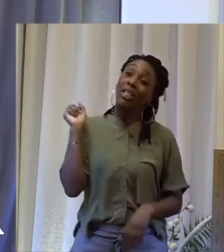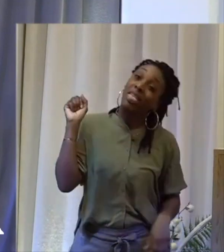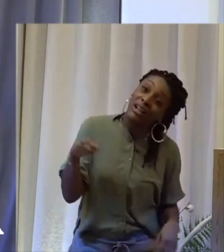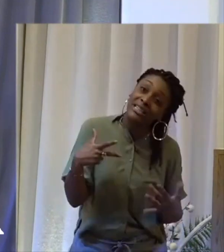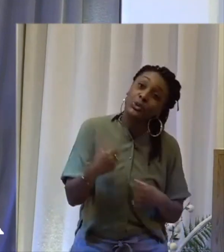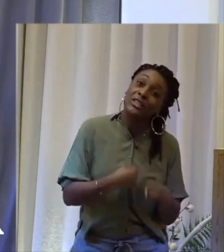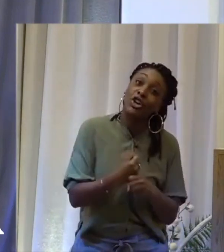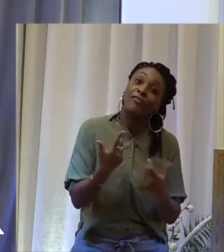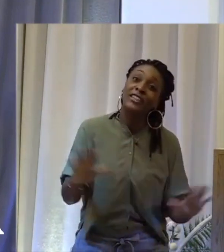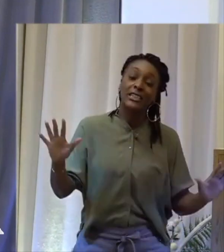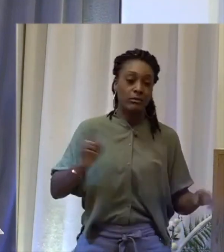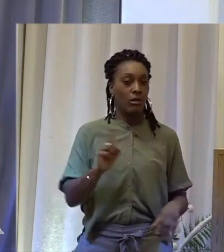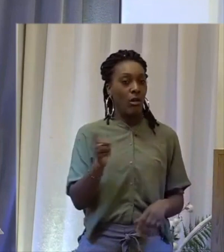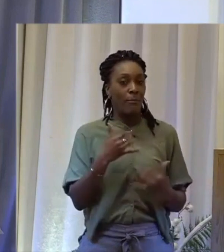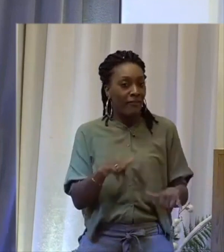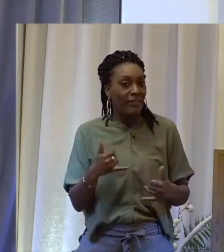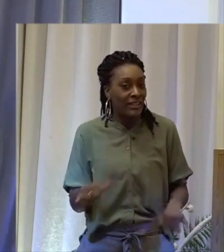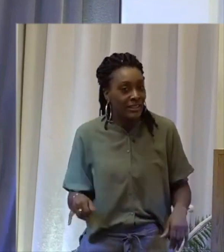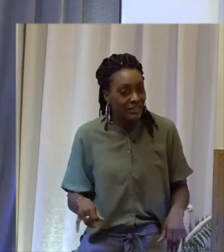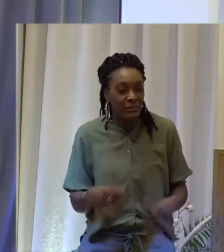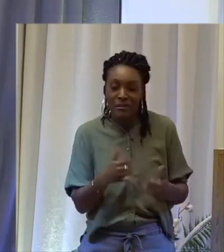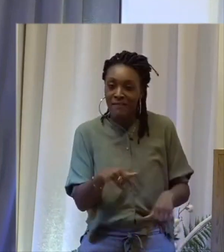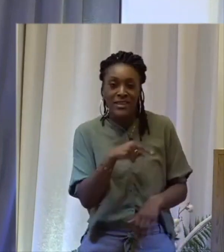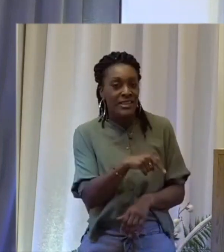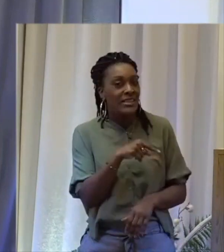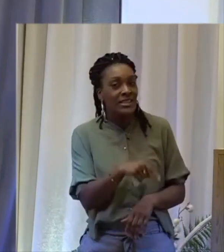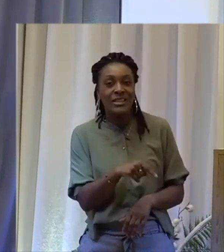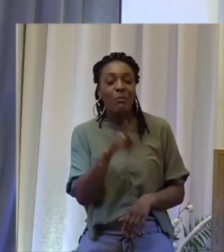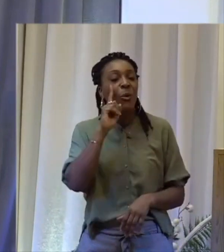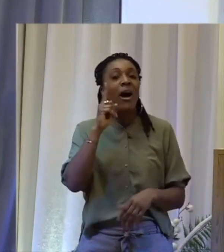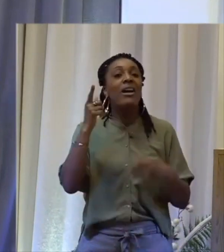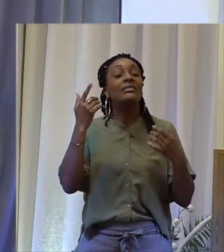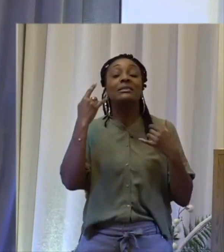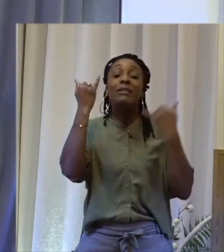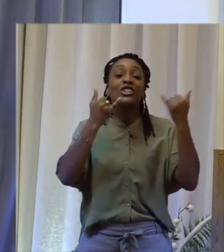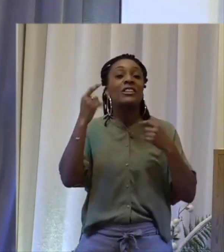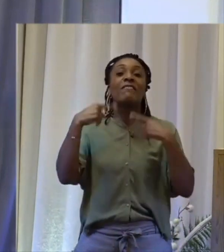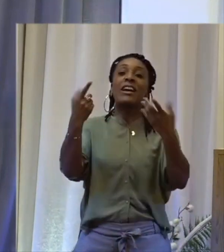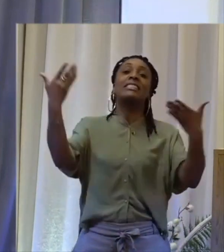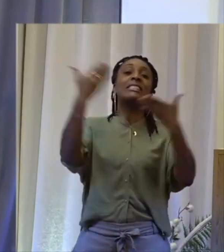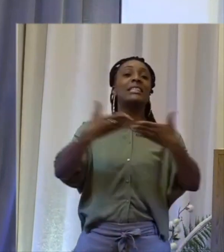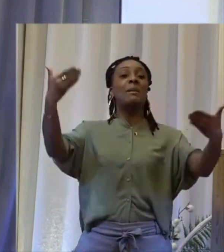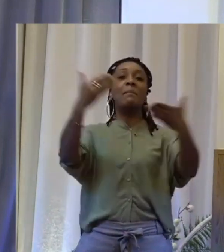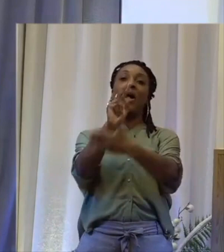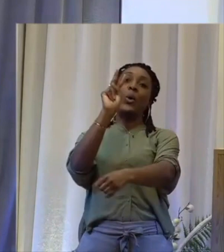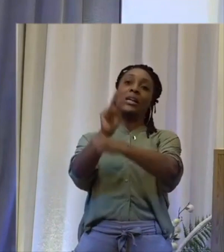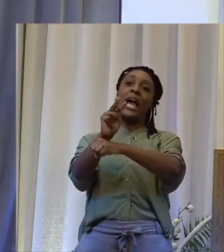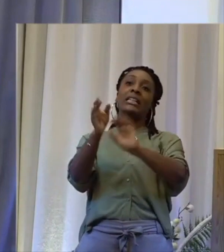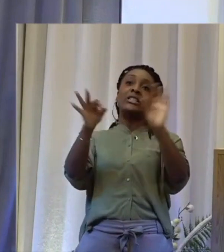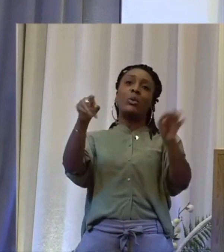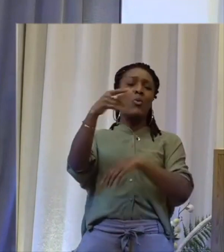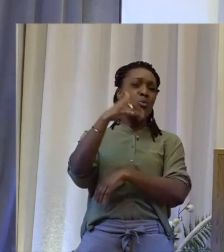C'est toujours celui qui est malheureux qui s'en sort, Et on pourrait s'arrêter là et dire, mais là, elle,